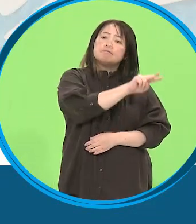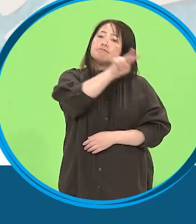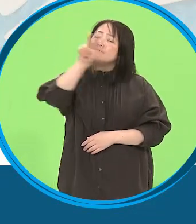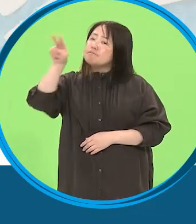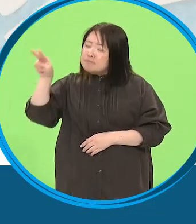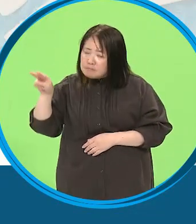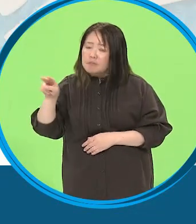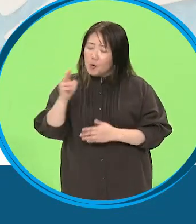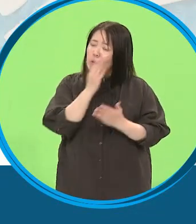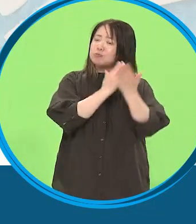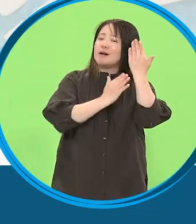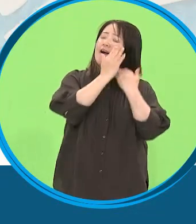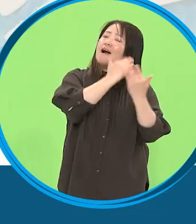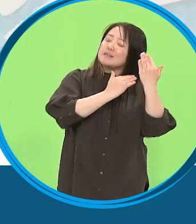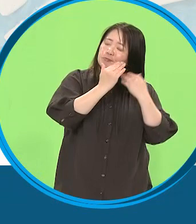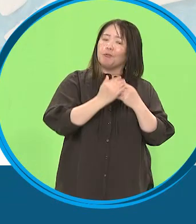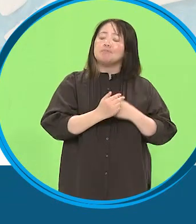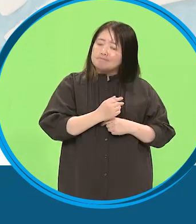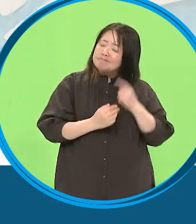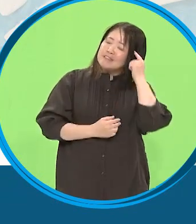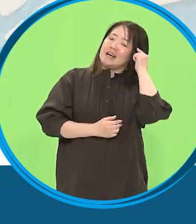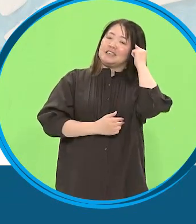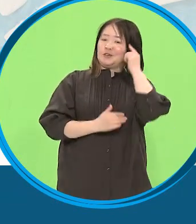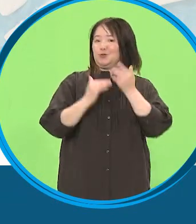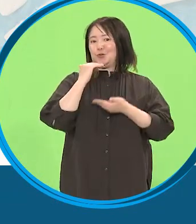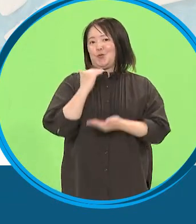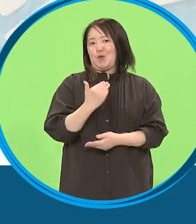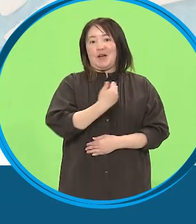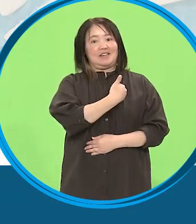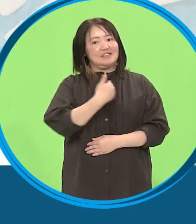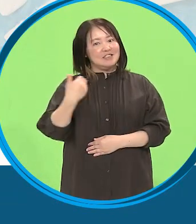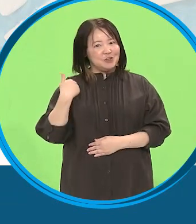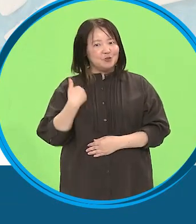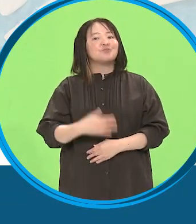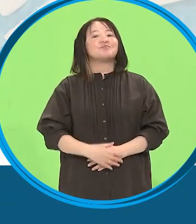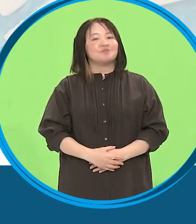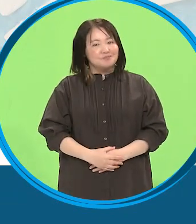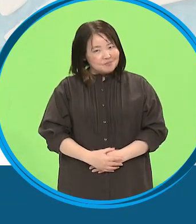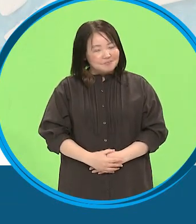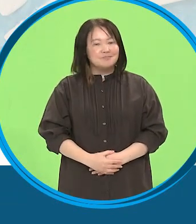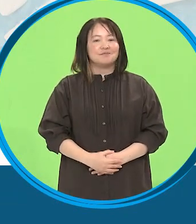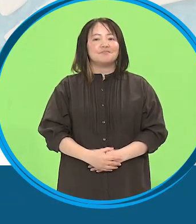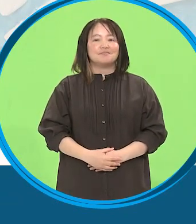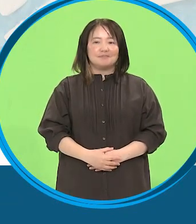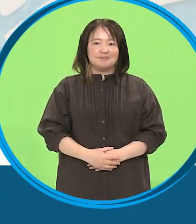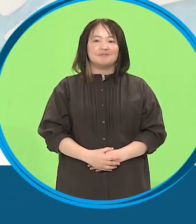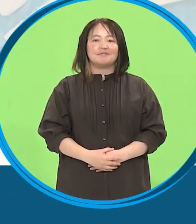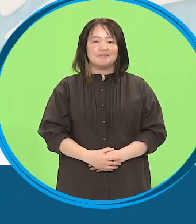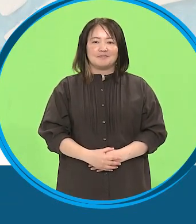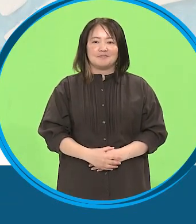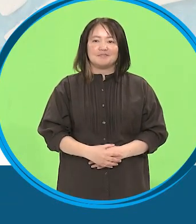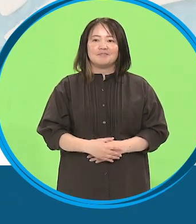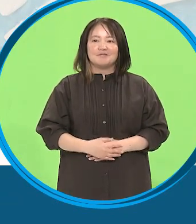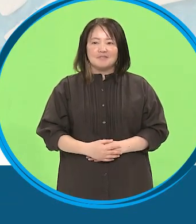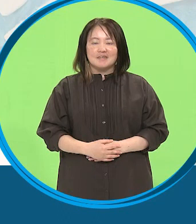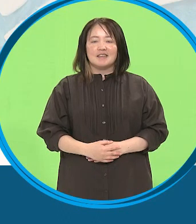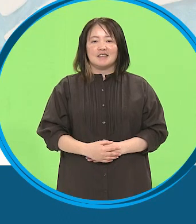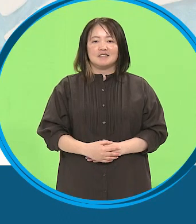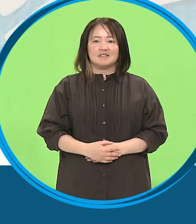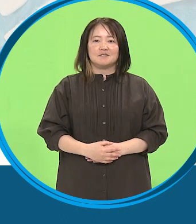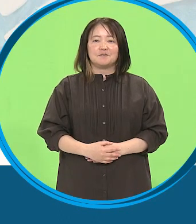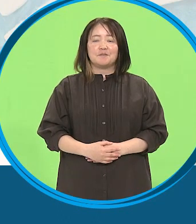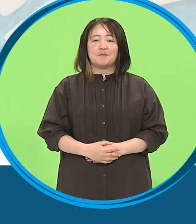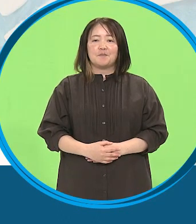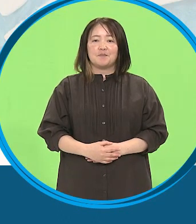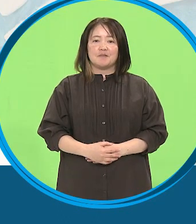北前船にゆかりのある建造物が多く残されており、当時御手洗が港町としてにぎわった場所であること